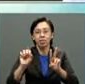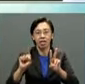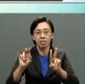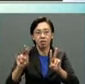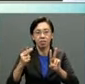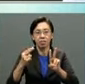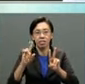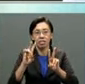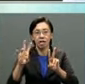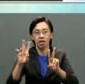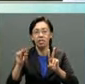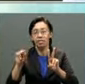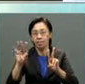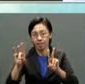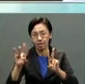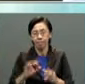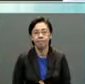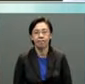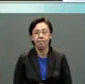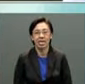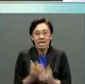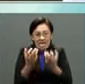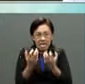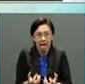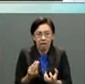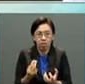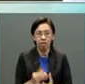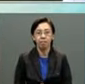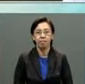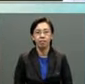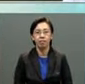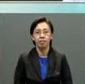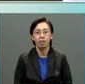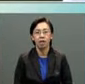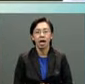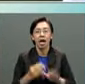2,920,738 รายนะครับแล้วก็อาการหนักนี่